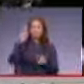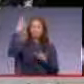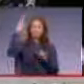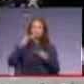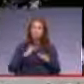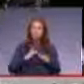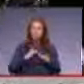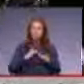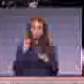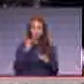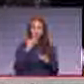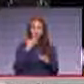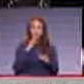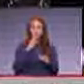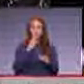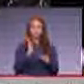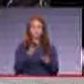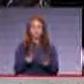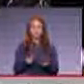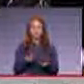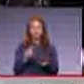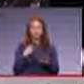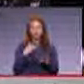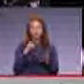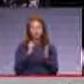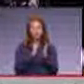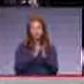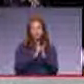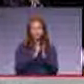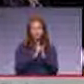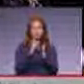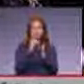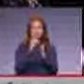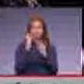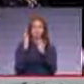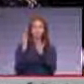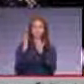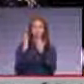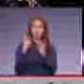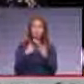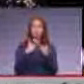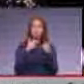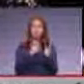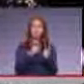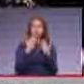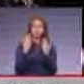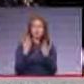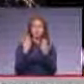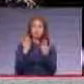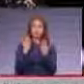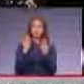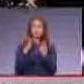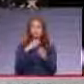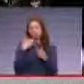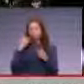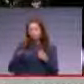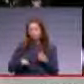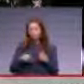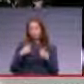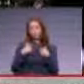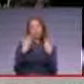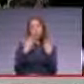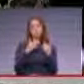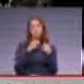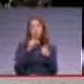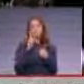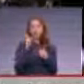الستر ده انا مستوره بدعوتها ليا، وهي في اخر يعني يعني يعني خلاص عينيها بتتقفل ما بتفتحش